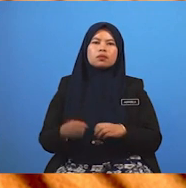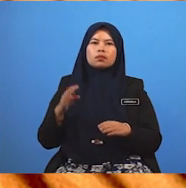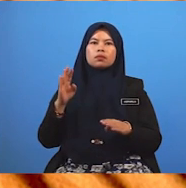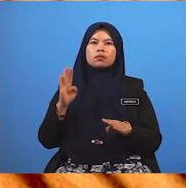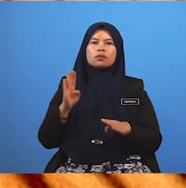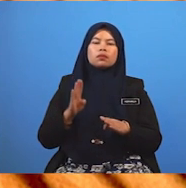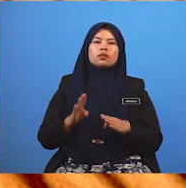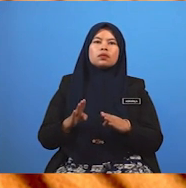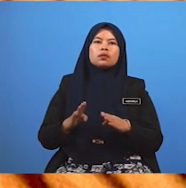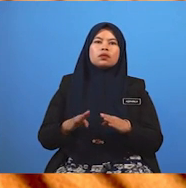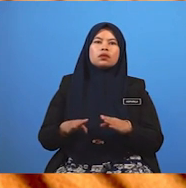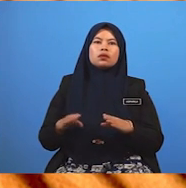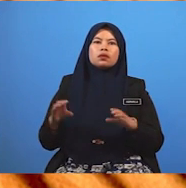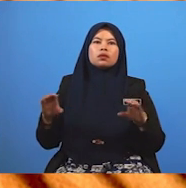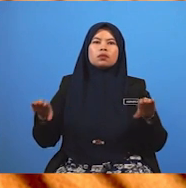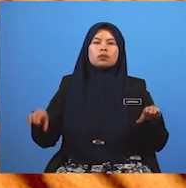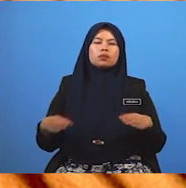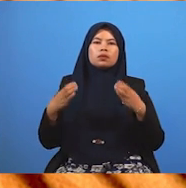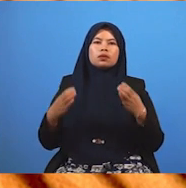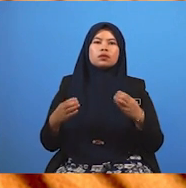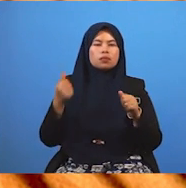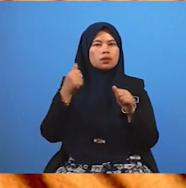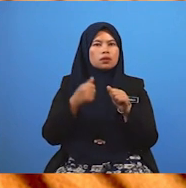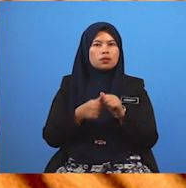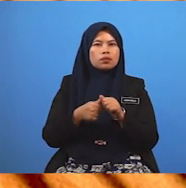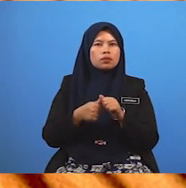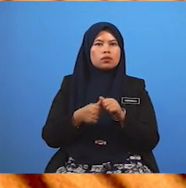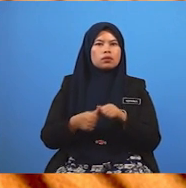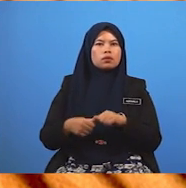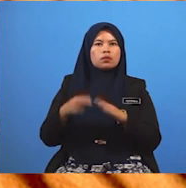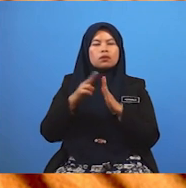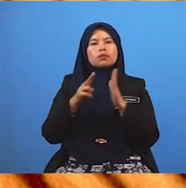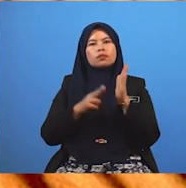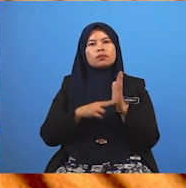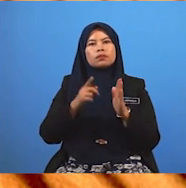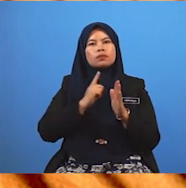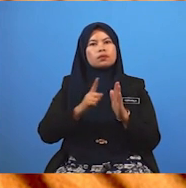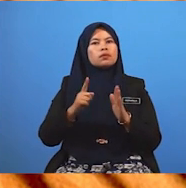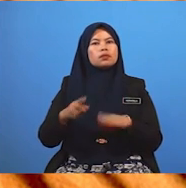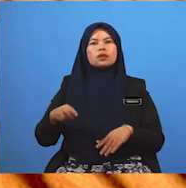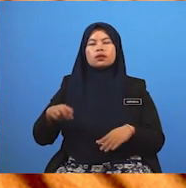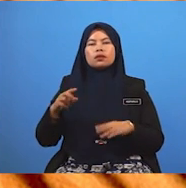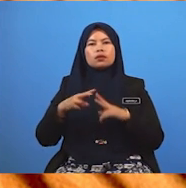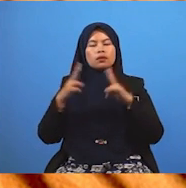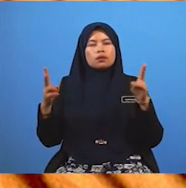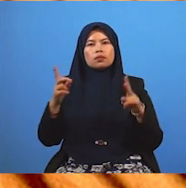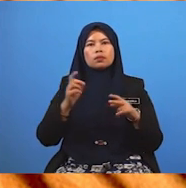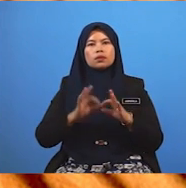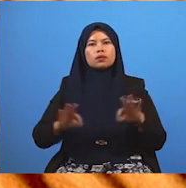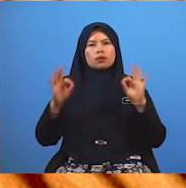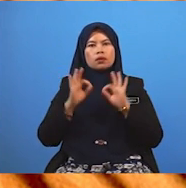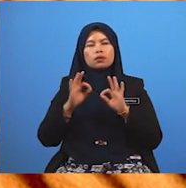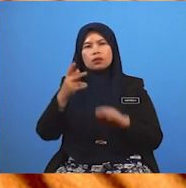menepati kehendak syariat dan menjauhi larangan adalah amalan yang sangat penting. Ini kerana kita